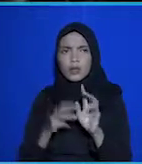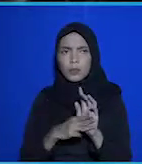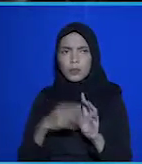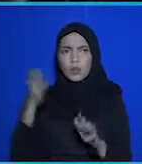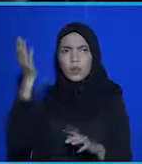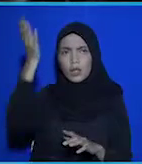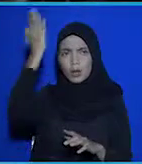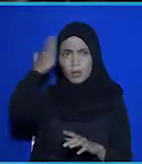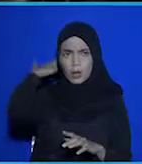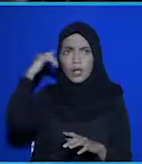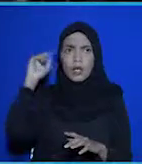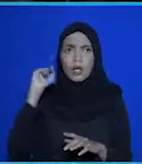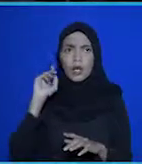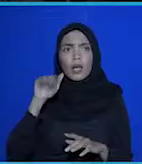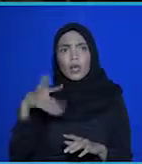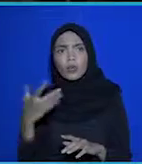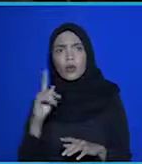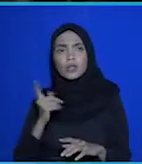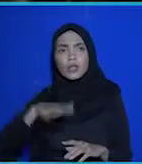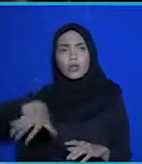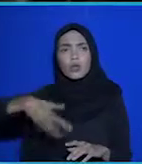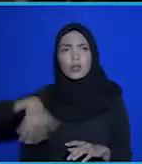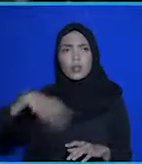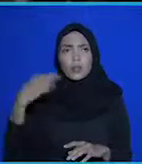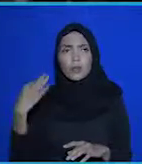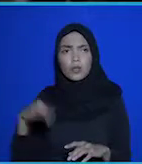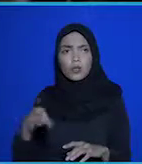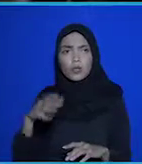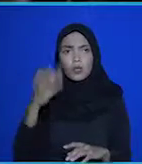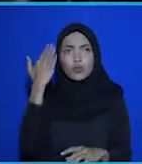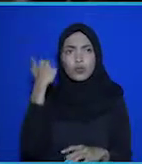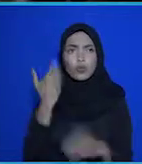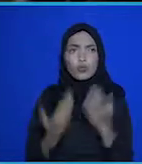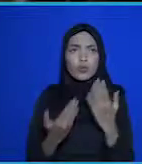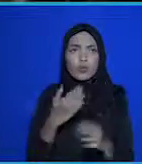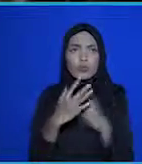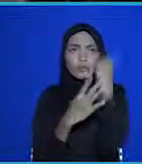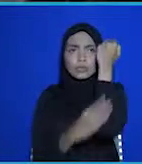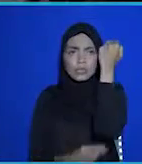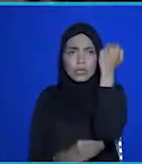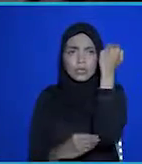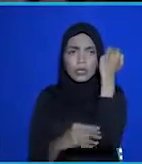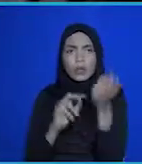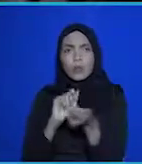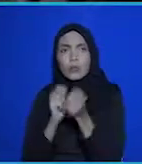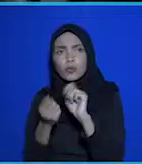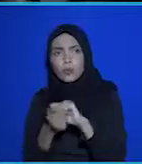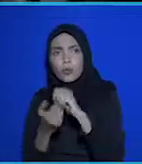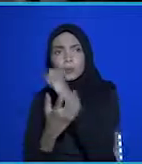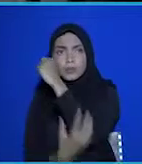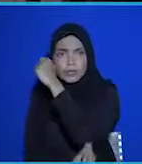yang lama atau memang ada keluarga-keluarga baru yang dulu mungkin rentan miskin menjadi miskin